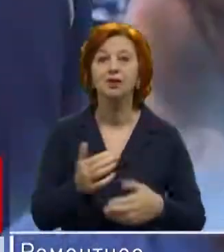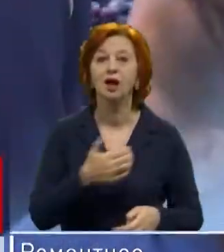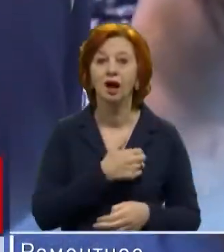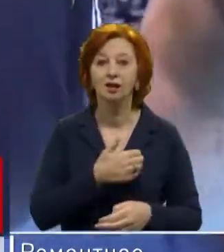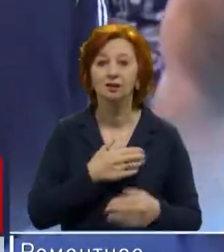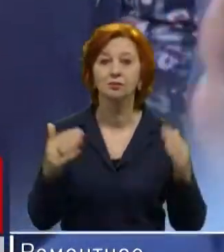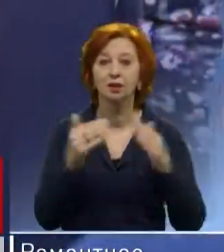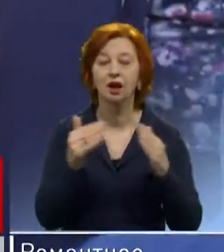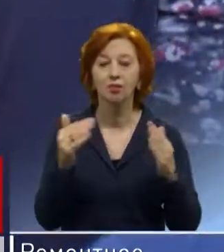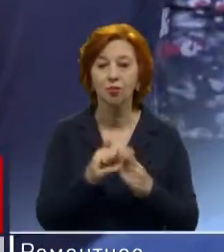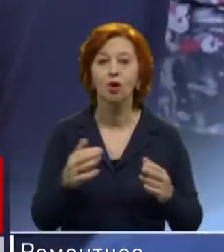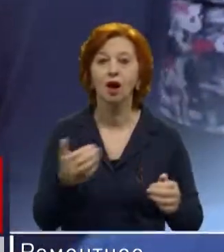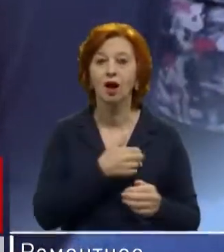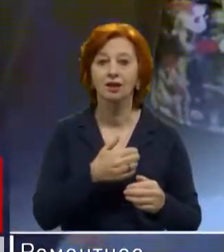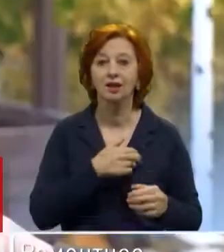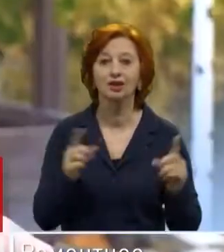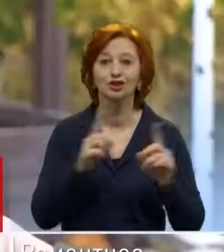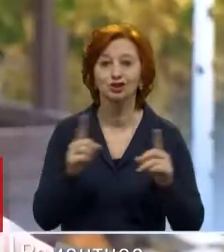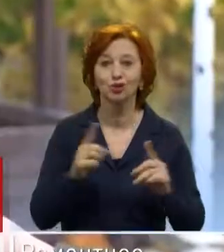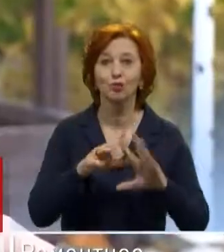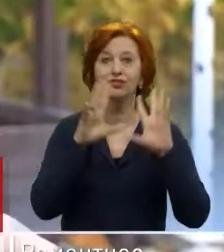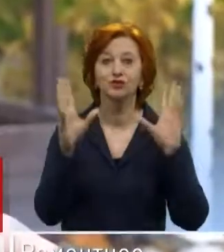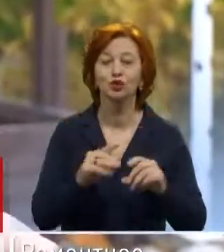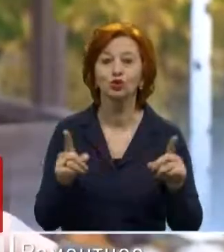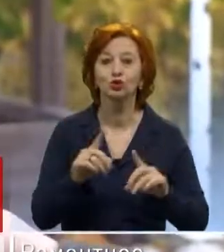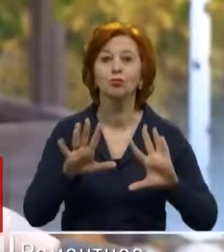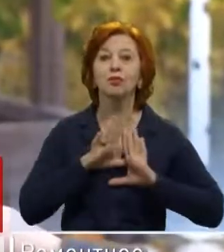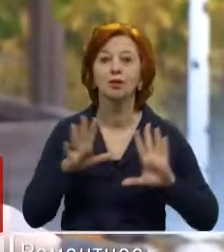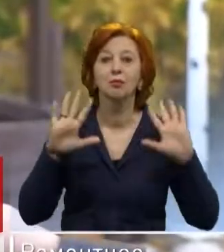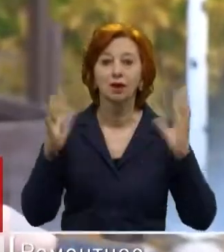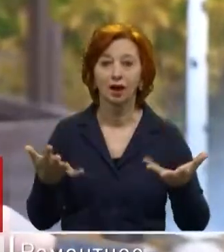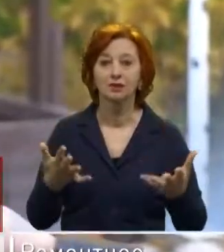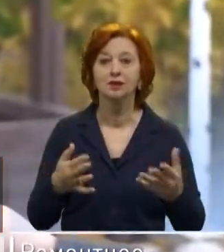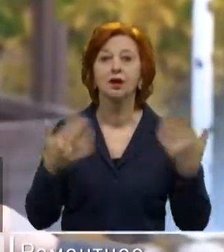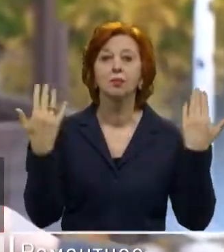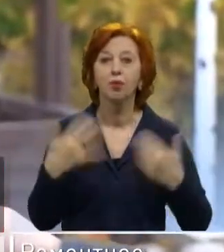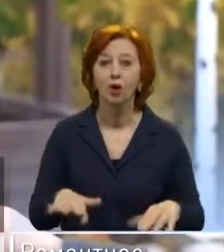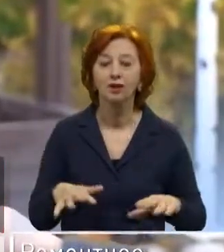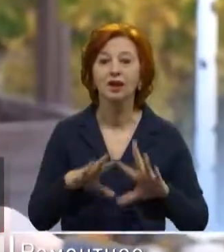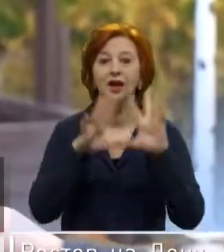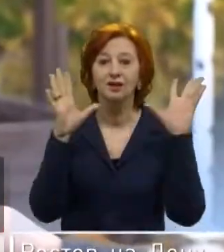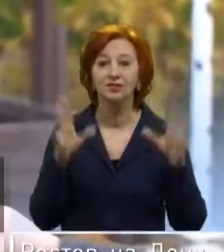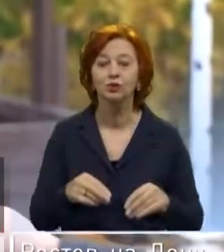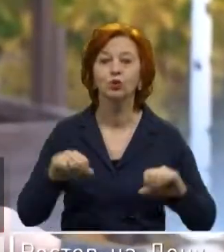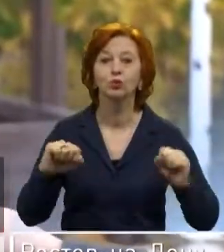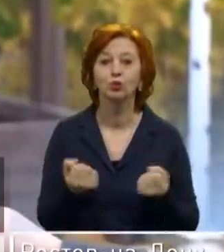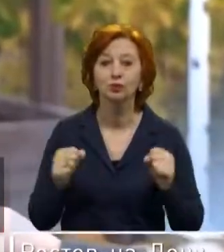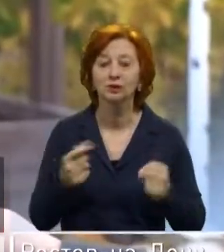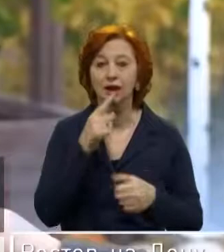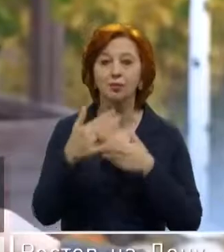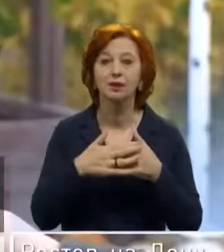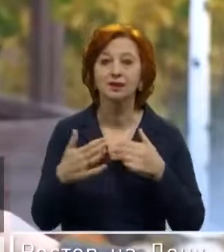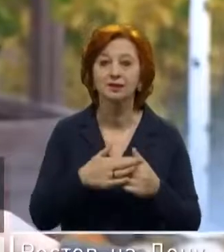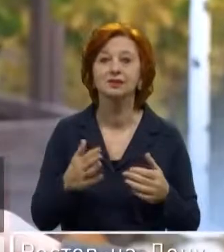домой. Хотелось бы, чтобы не зря все, что происходило. Потери близких, друзей,